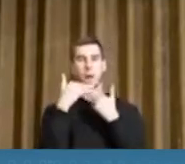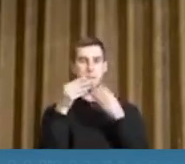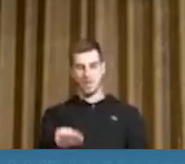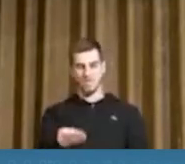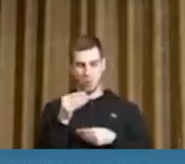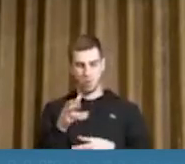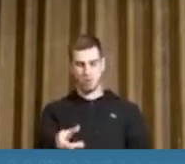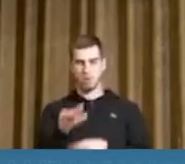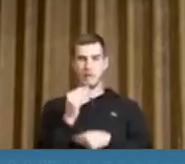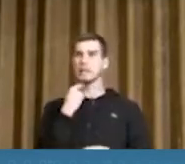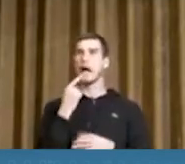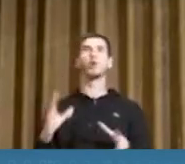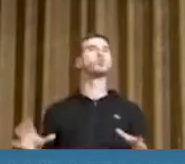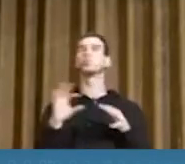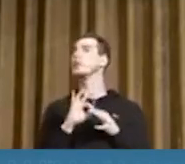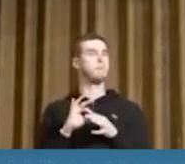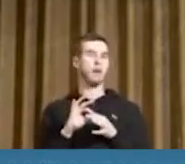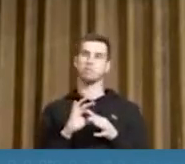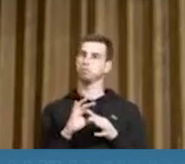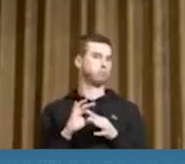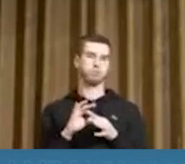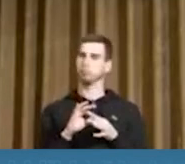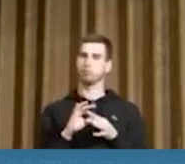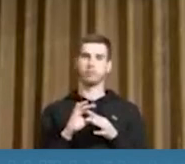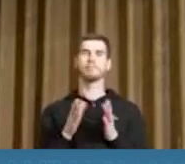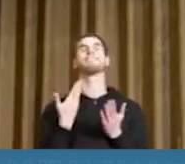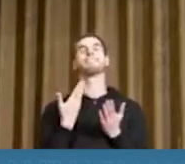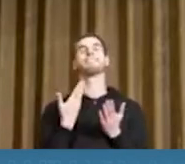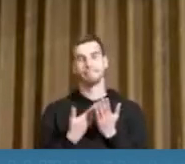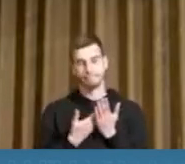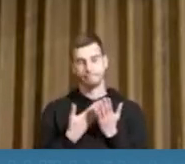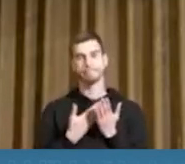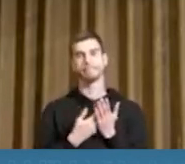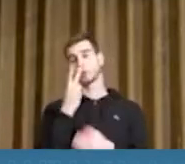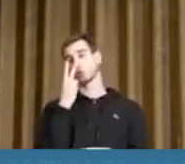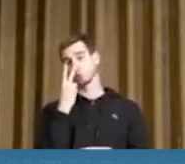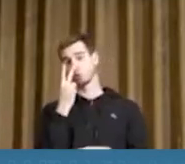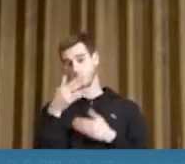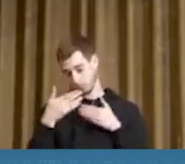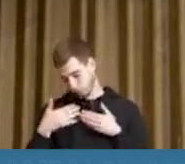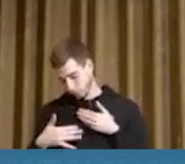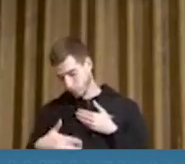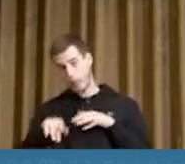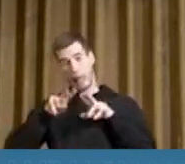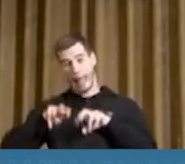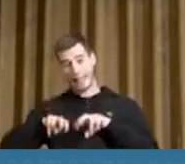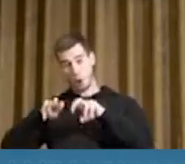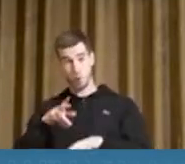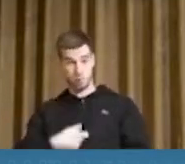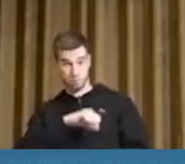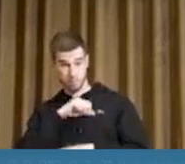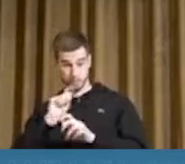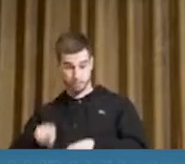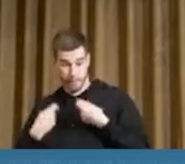keinen Zusammenhang. Also insofern muss man sehen, was unsere weiteren Analysen dann noch bringen werden. Ich denke auch im Hinblick